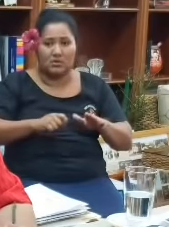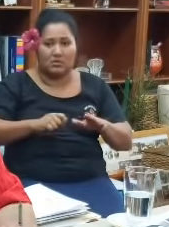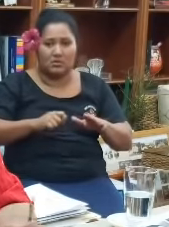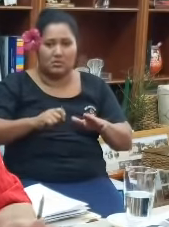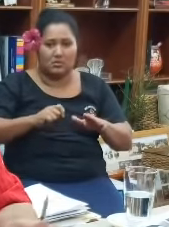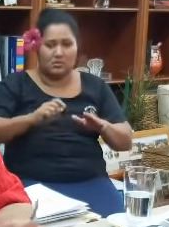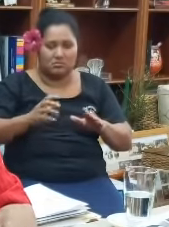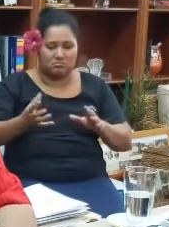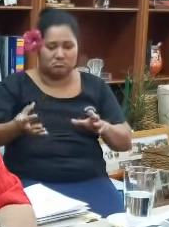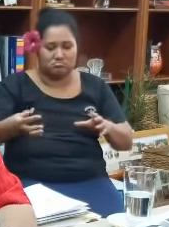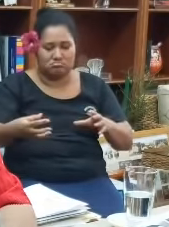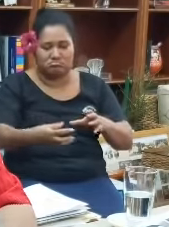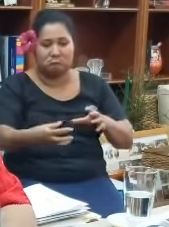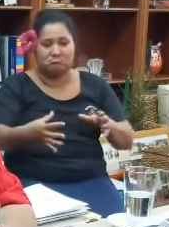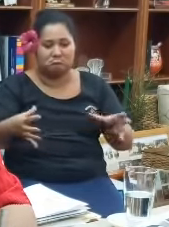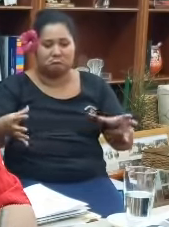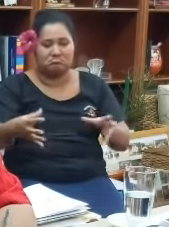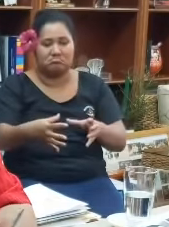so se ko na ko fi